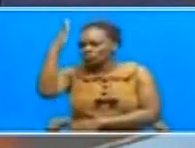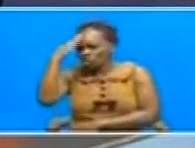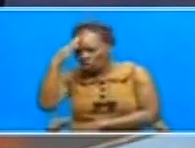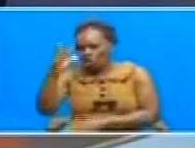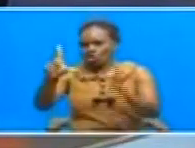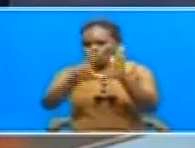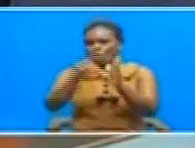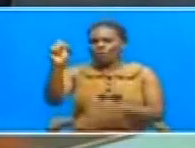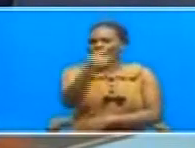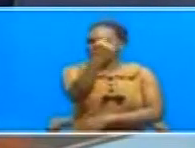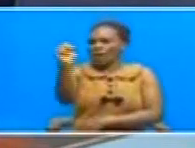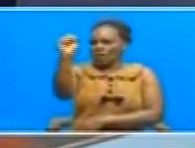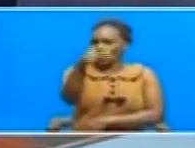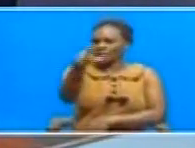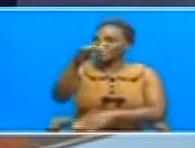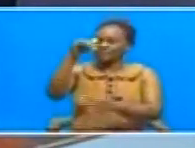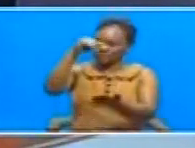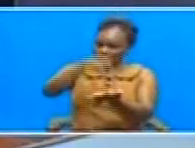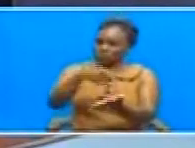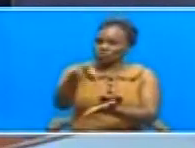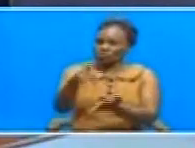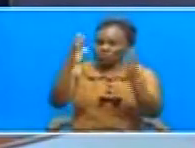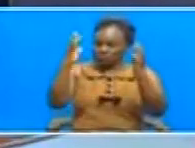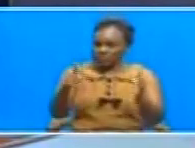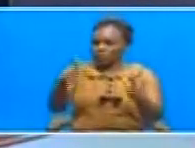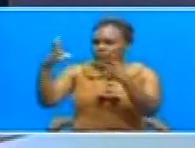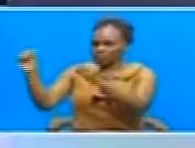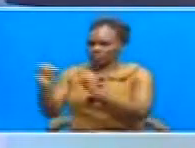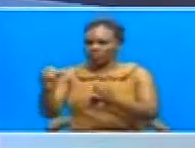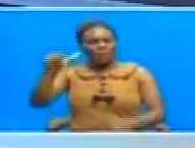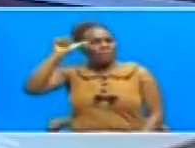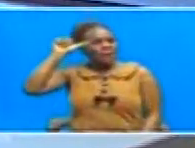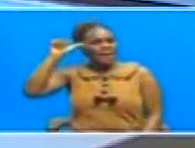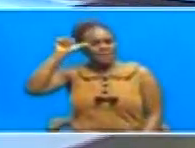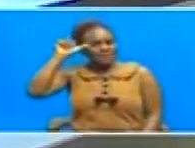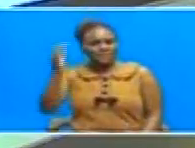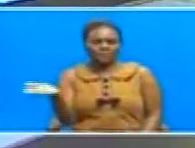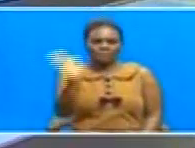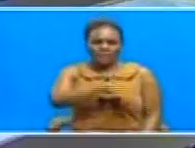hii sheria ya kurandaranda, mtazamaji, inakuhusu sana. Usiende mbali, niite Manzu, nitarudi baadaye.